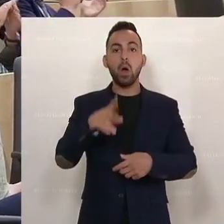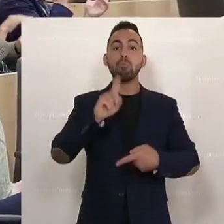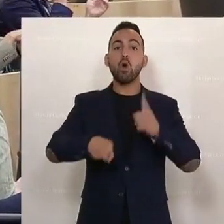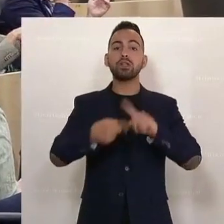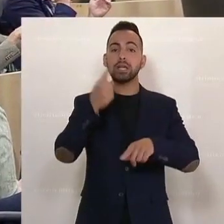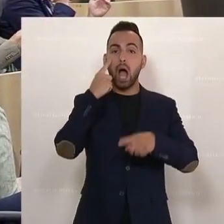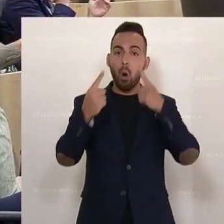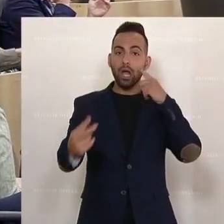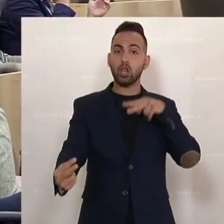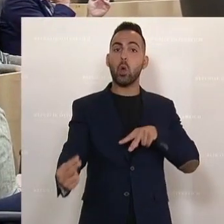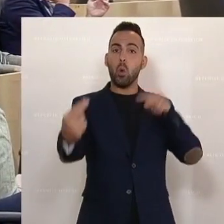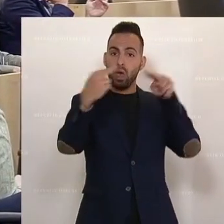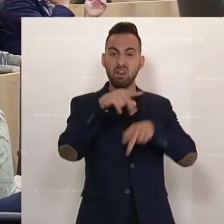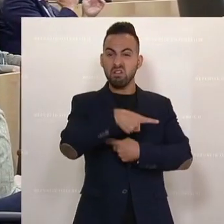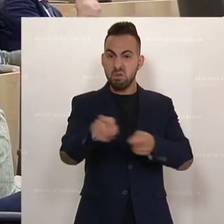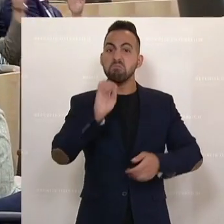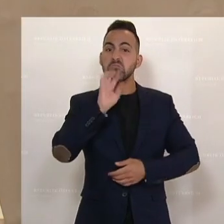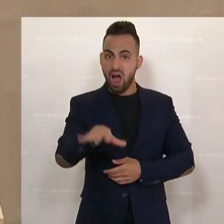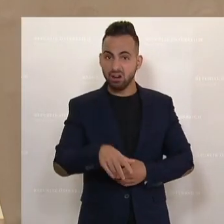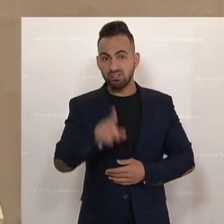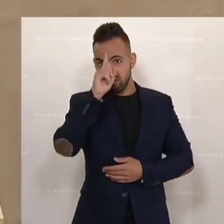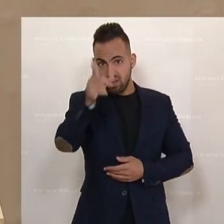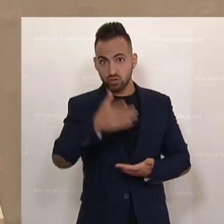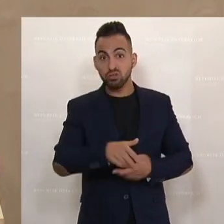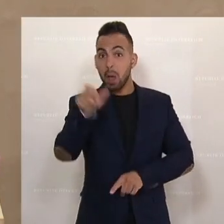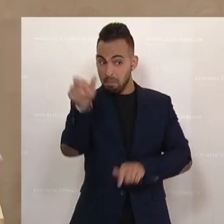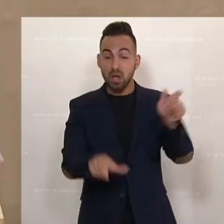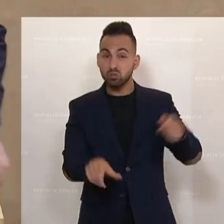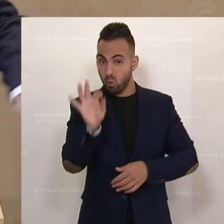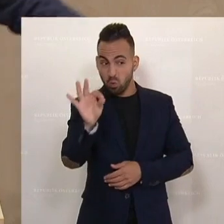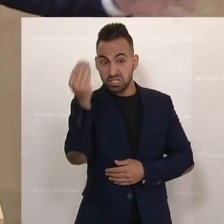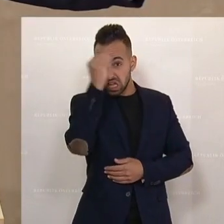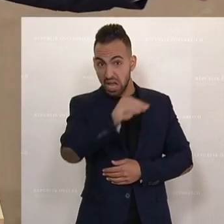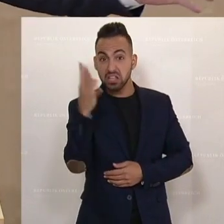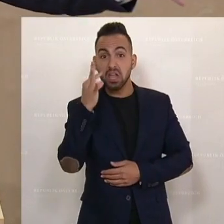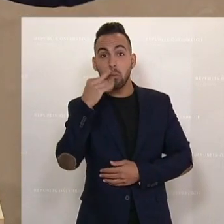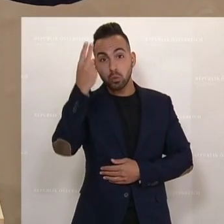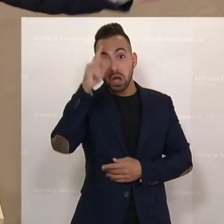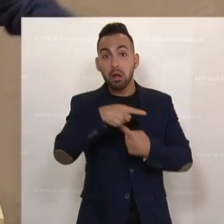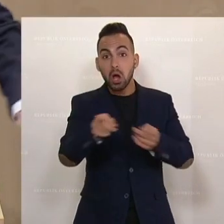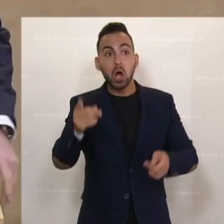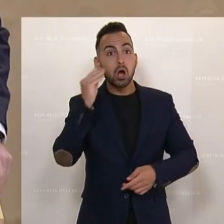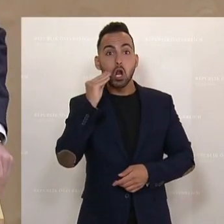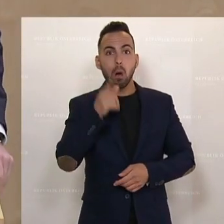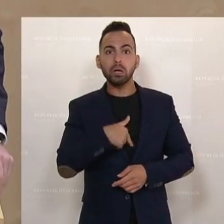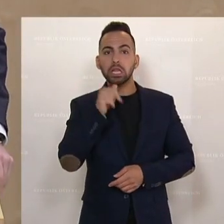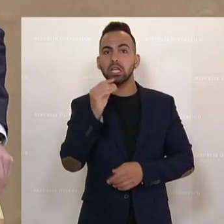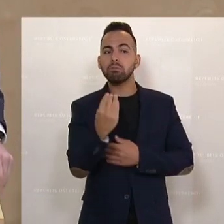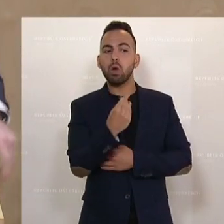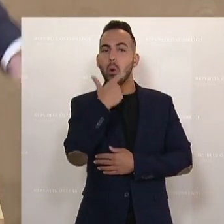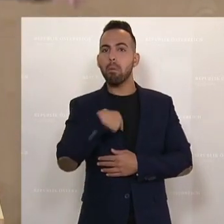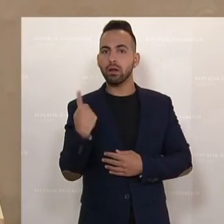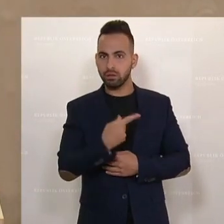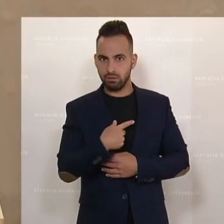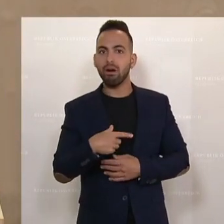Augenhöhe mit den Menschen zu machen. Das sind nämlich diejenigen, sehr geehrte Damen und Herren, wenn Sie glauben, dass Sie unbeobachtet sind,